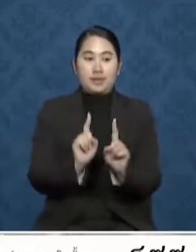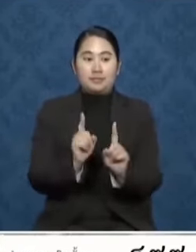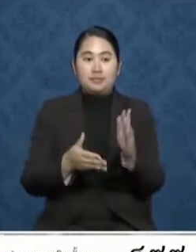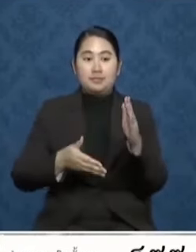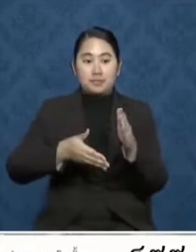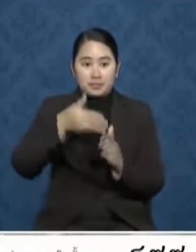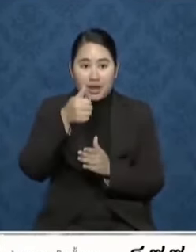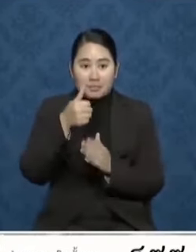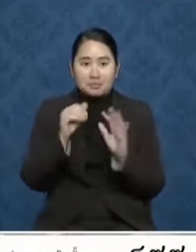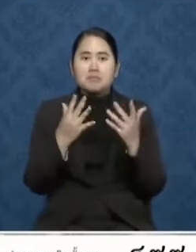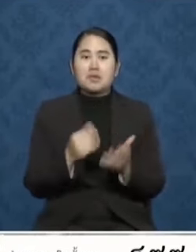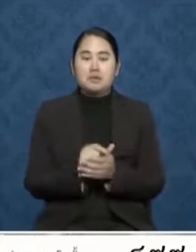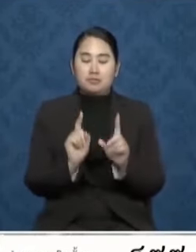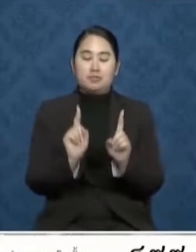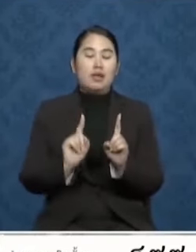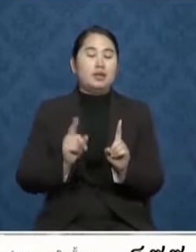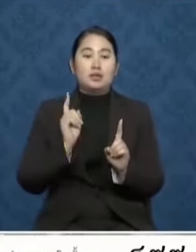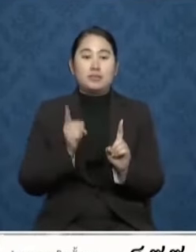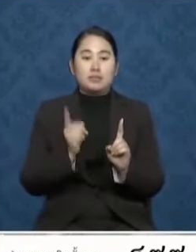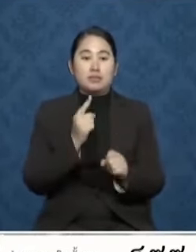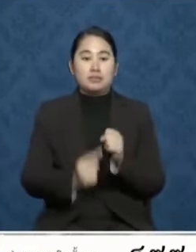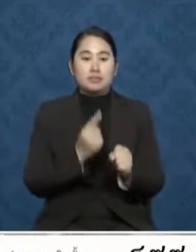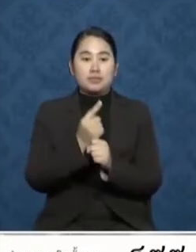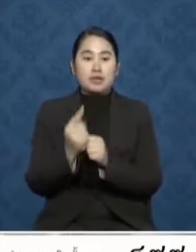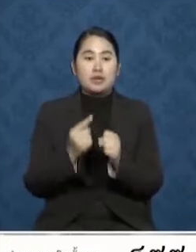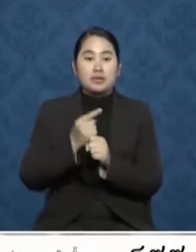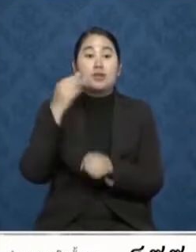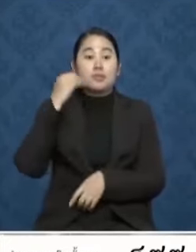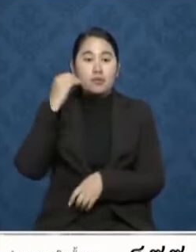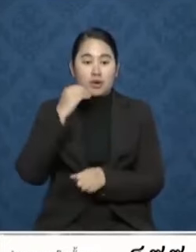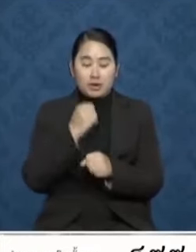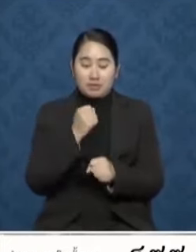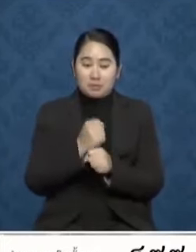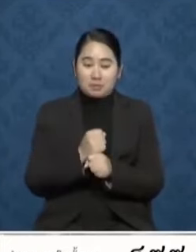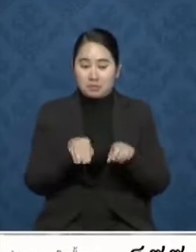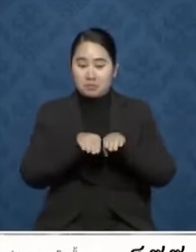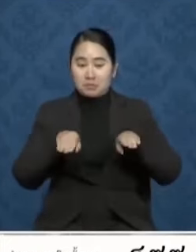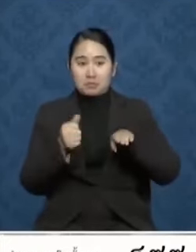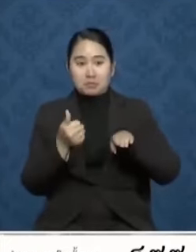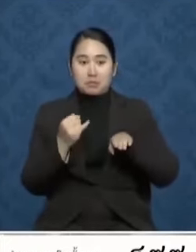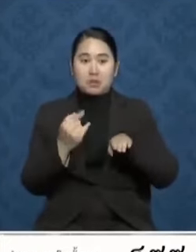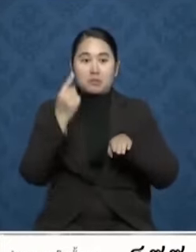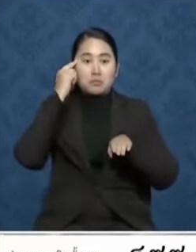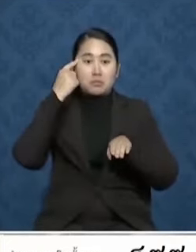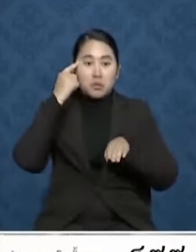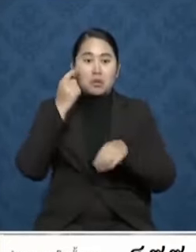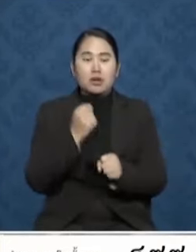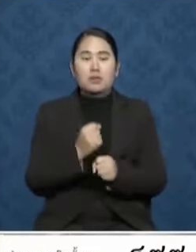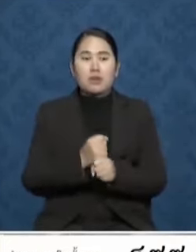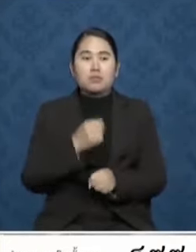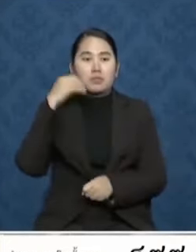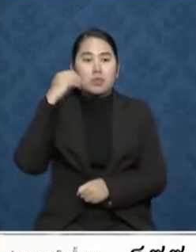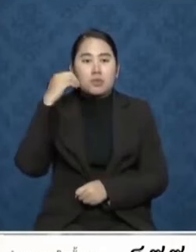ตั้งไปยังงั้นๆเหมือนเดิมทุกปีมีประสิทธิภาพหรือเปล่าไม่รู้เป็นโครงการรูีที่ทำเป็น